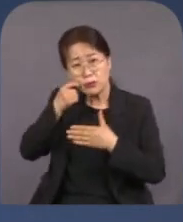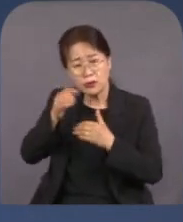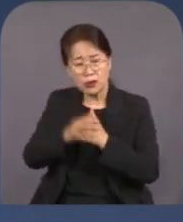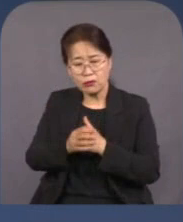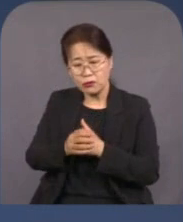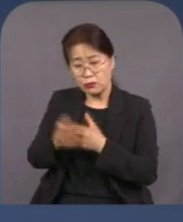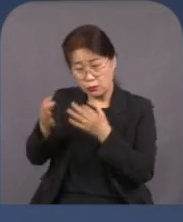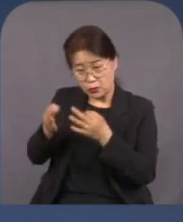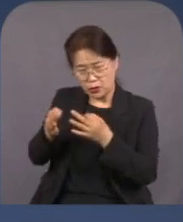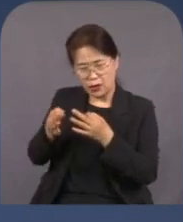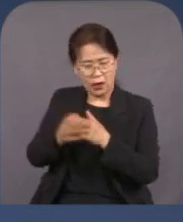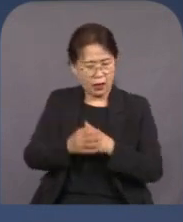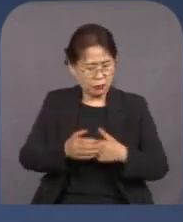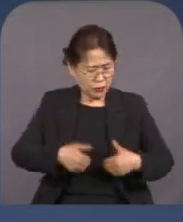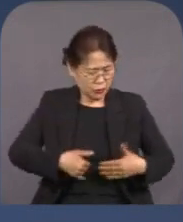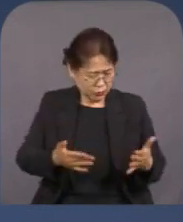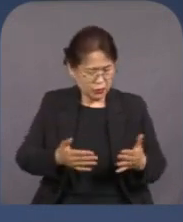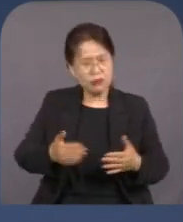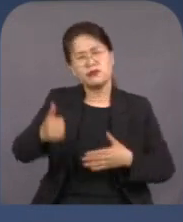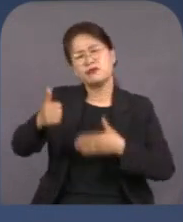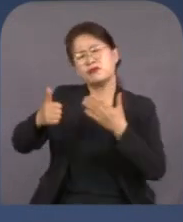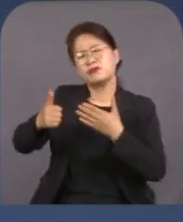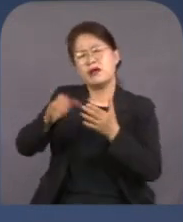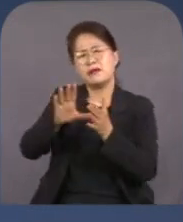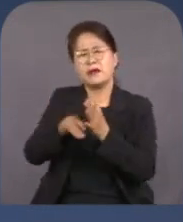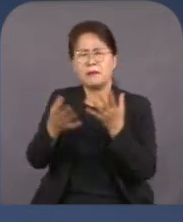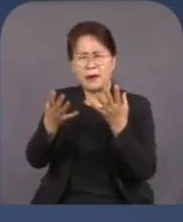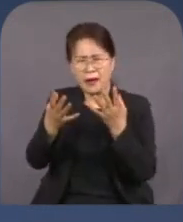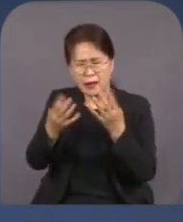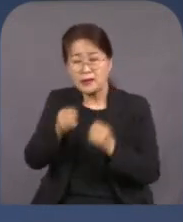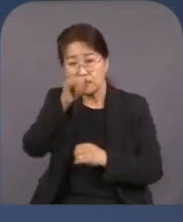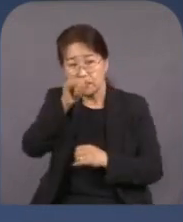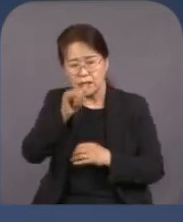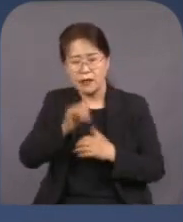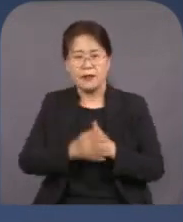때에 구하지 않아야 될 것들을 구할 때가 많이 있습니다